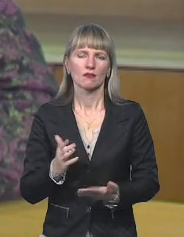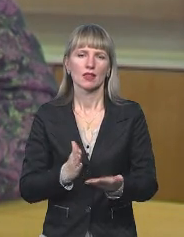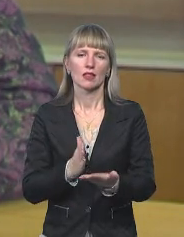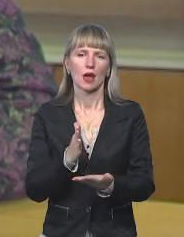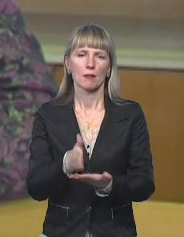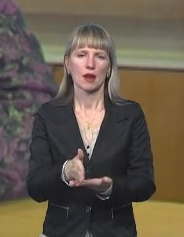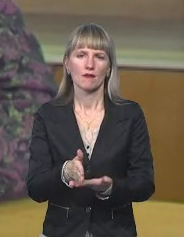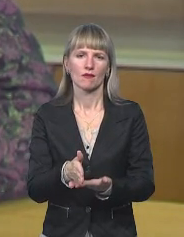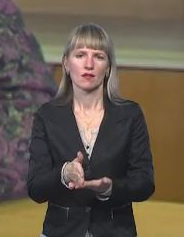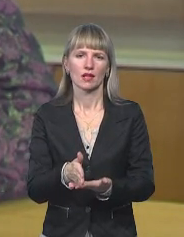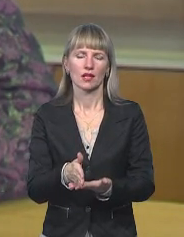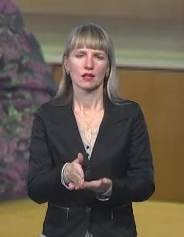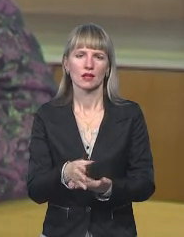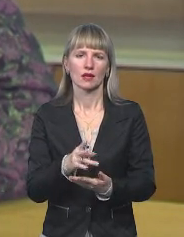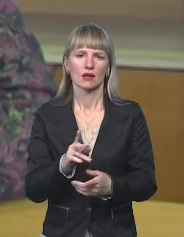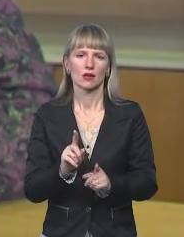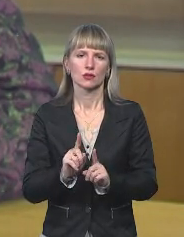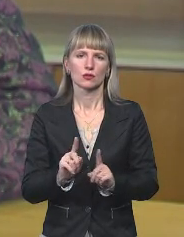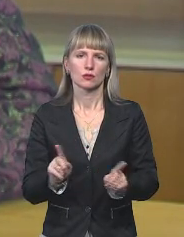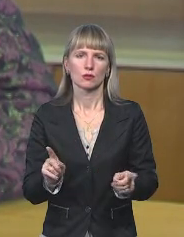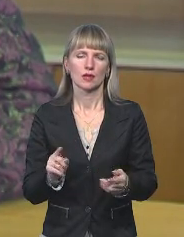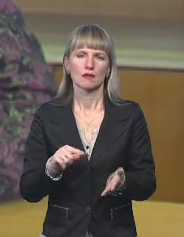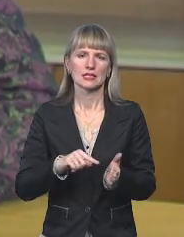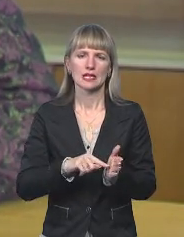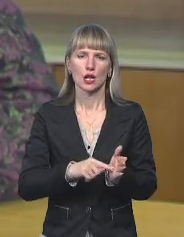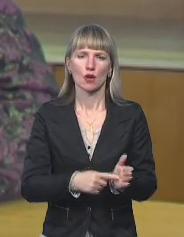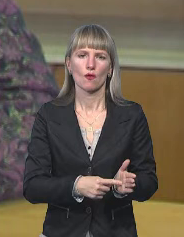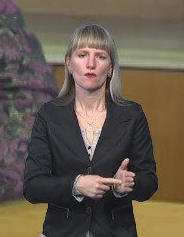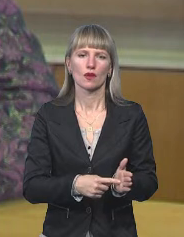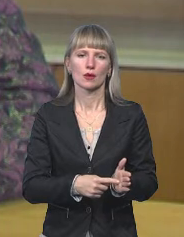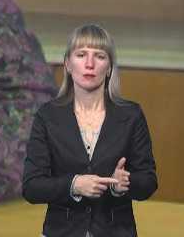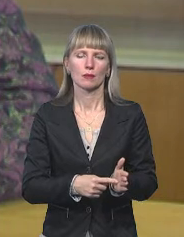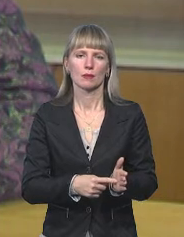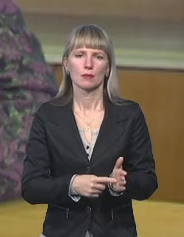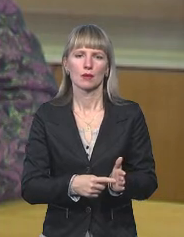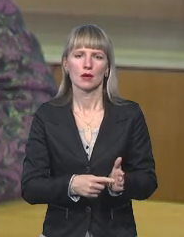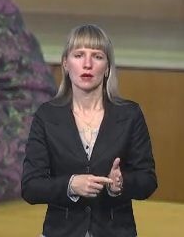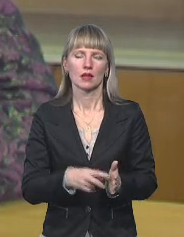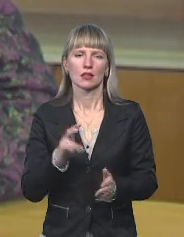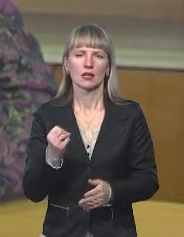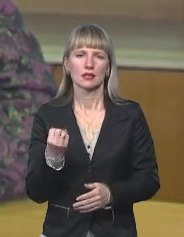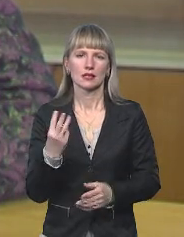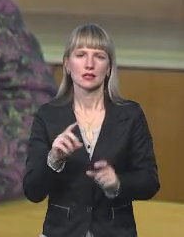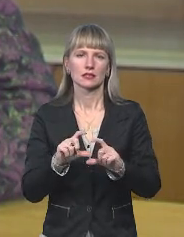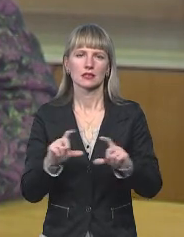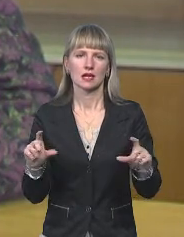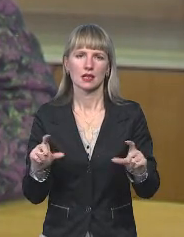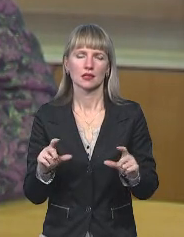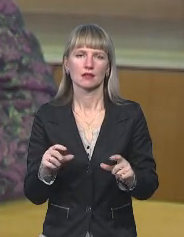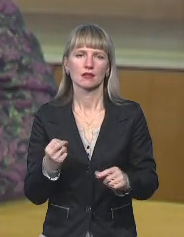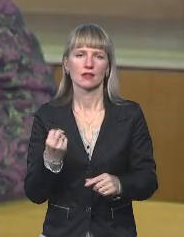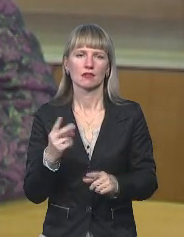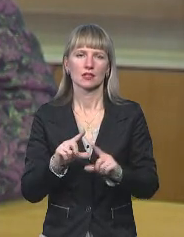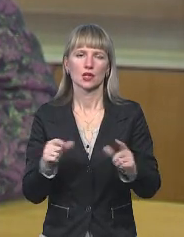Направлено особливо цільовим для 13 закладів, в тому числі 12